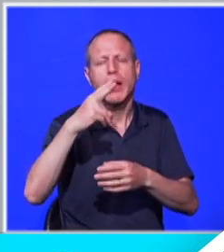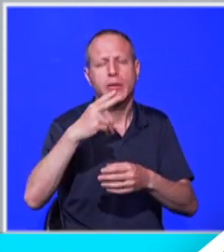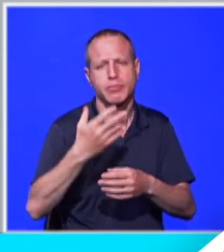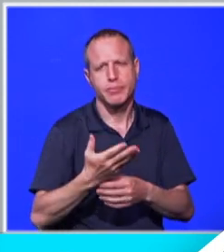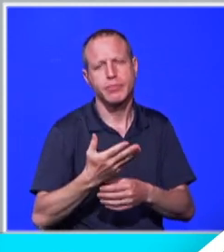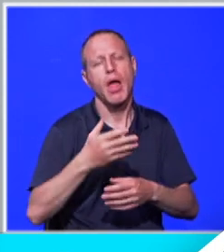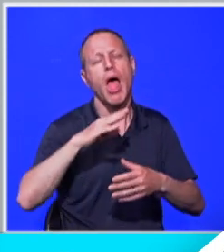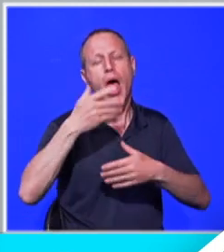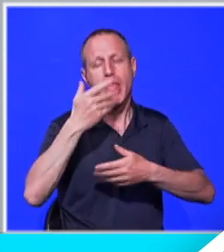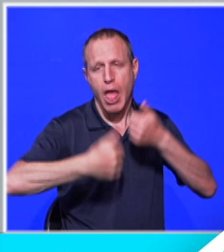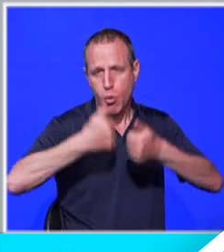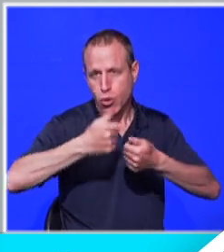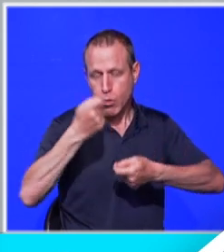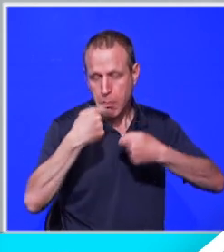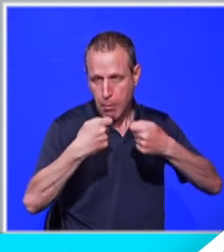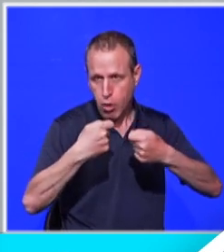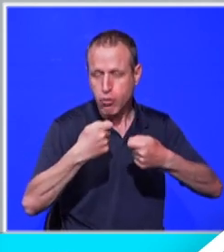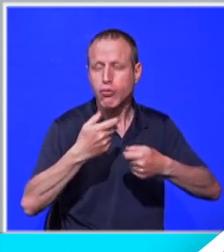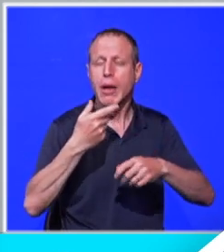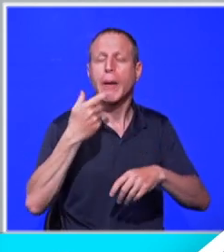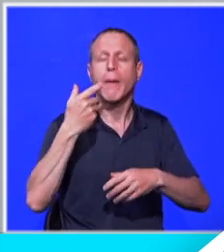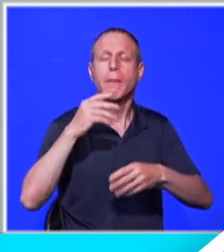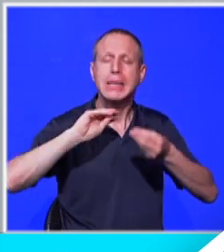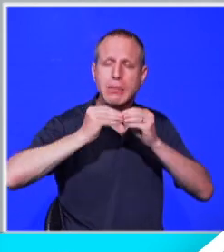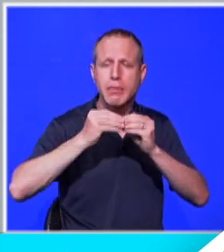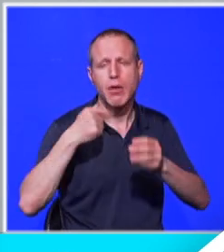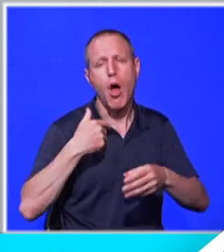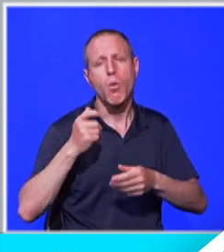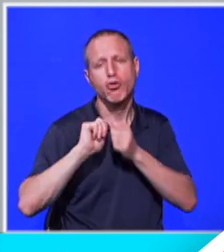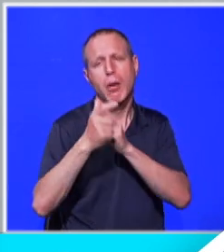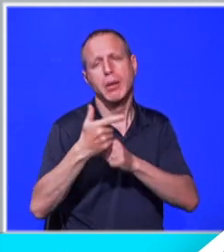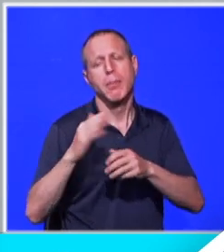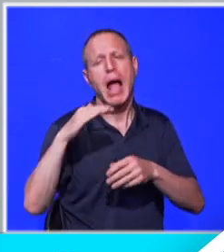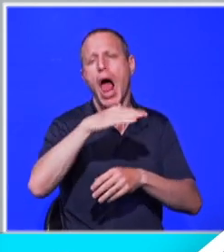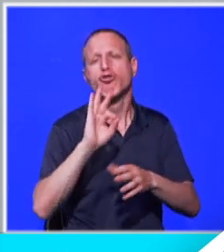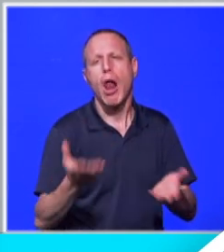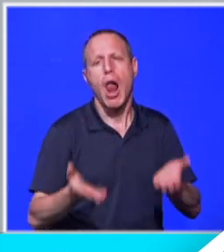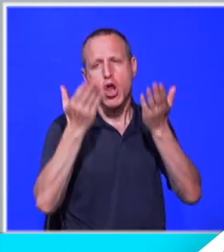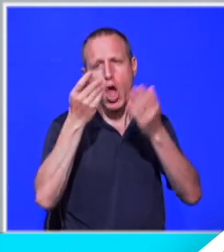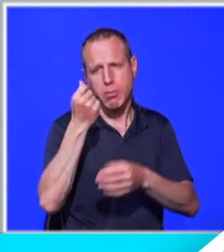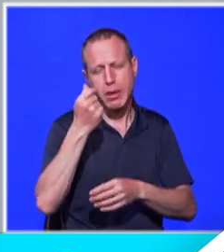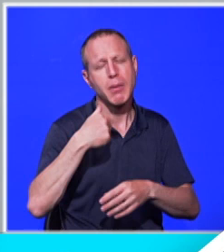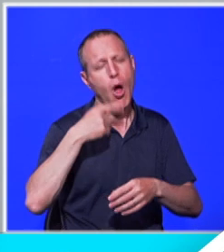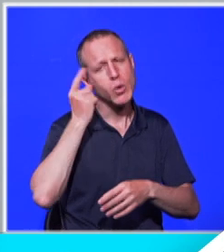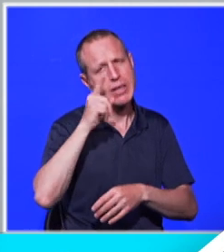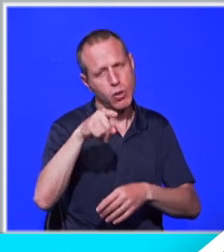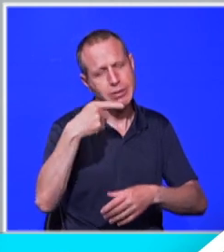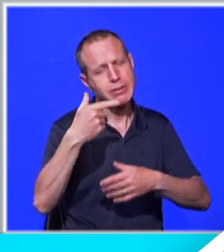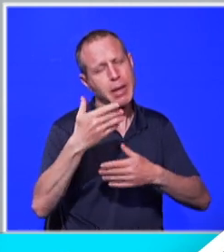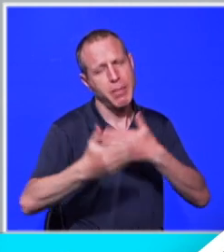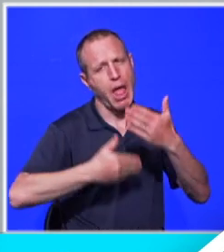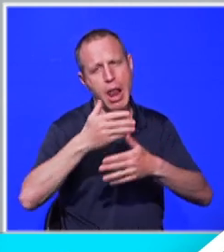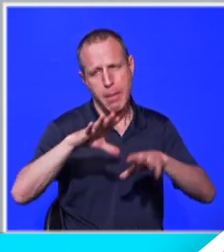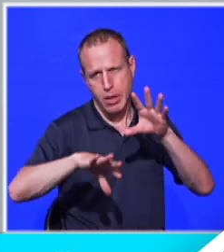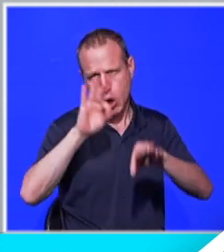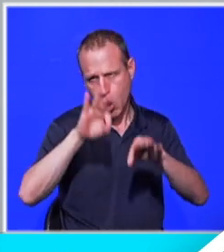הולכת ומצטמצמת, ואנחנו משלמים על זה בגל של עליות מחירים, שכבר, אגב, הזהרנו על זה בתהליך הבחירות. דבר נוסף